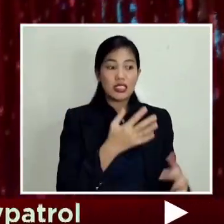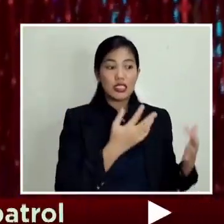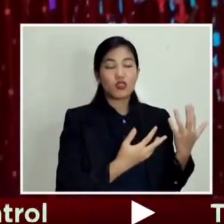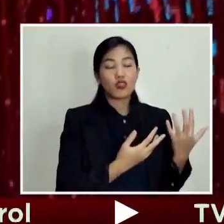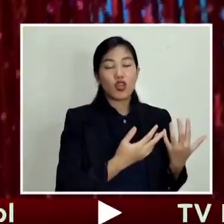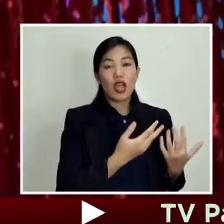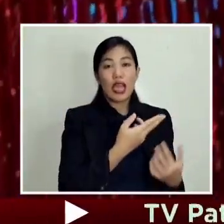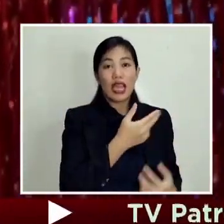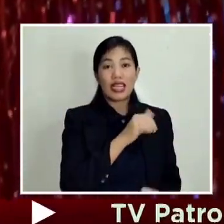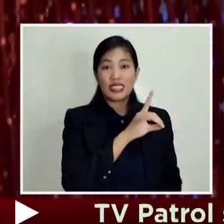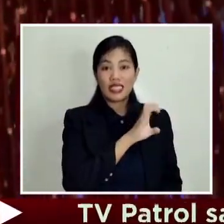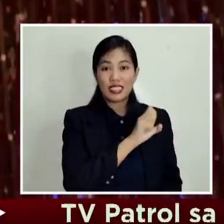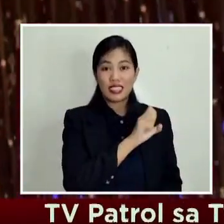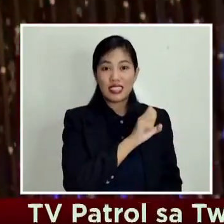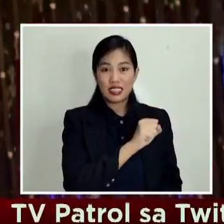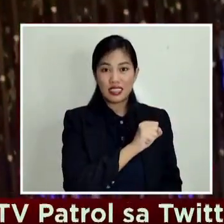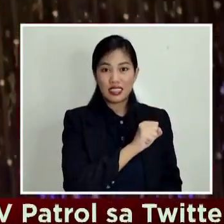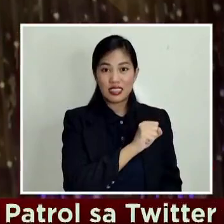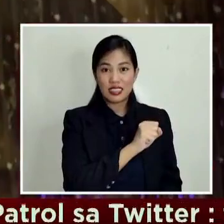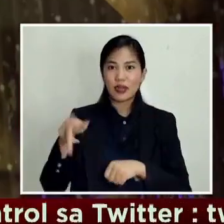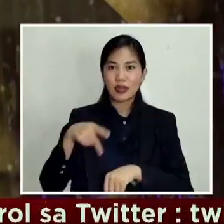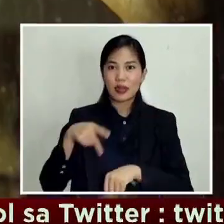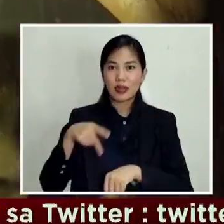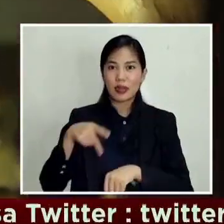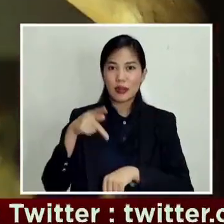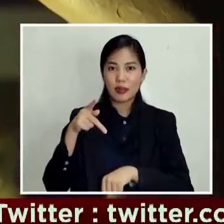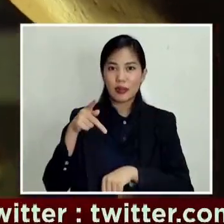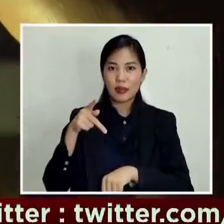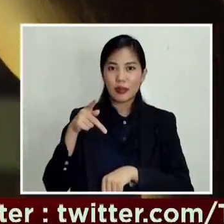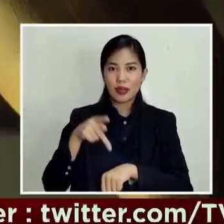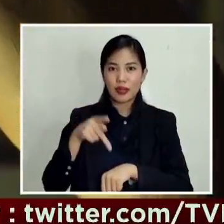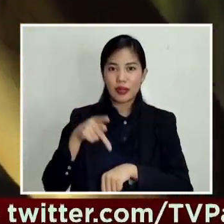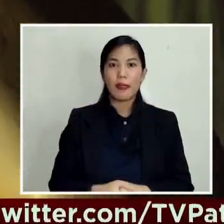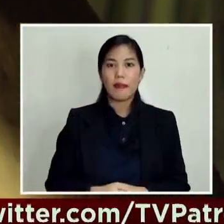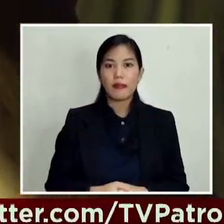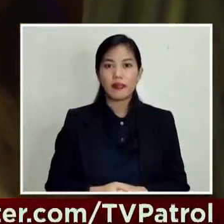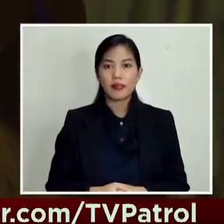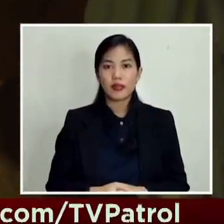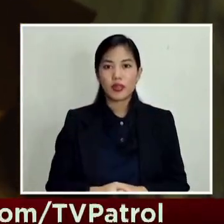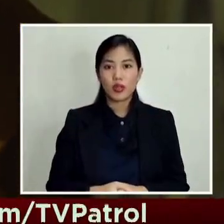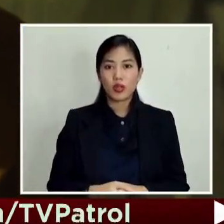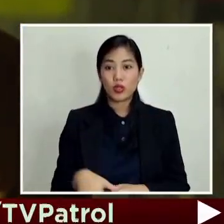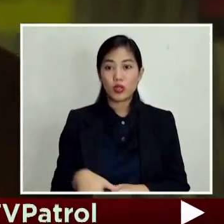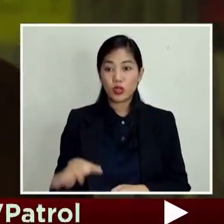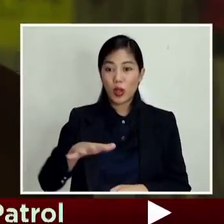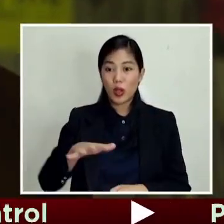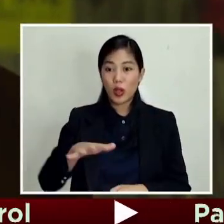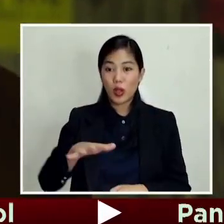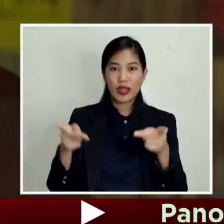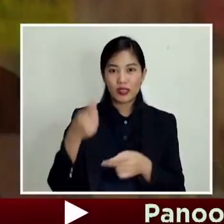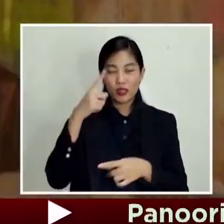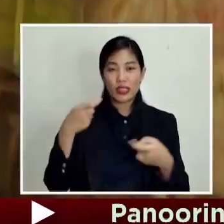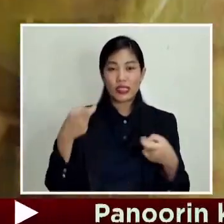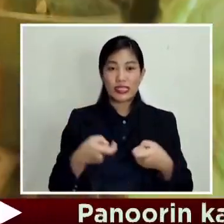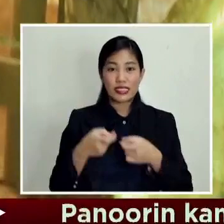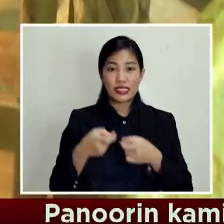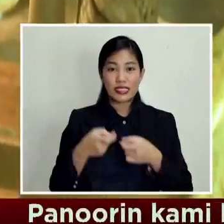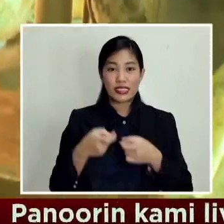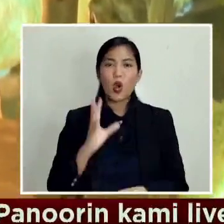namamahala ng kasamaan o lugar ng mga makasalanan. Ang Diyos naman ng mabuting ani ay si